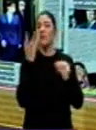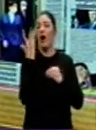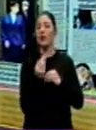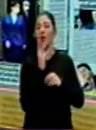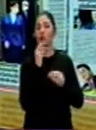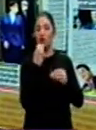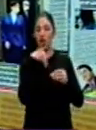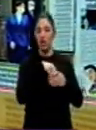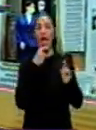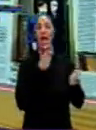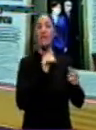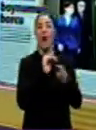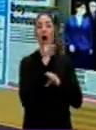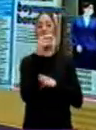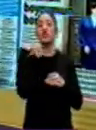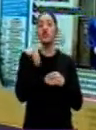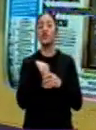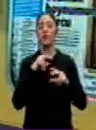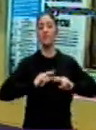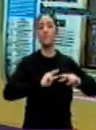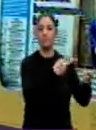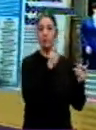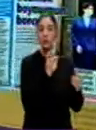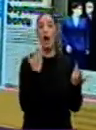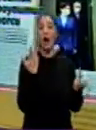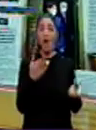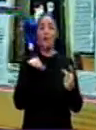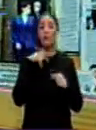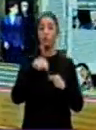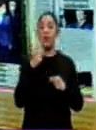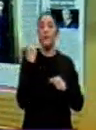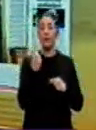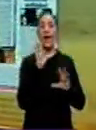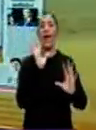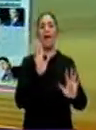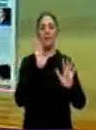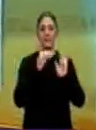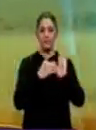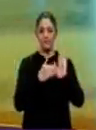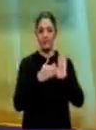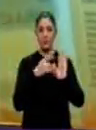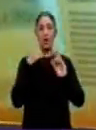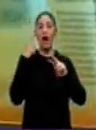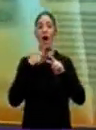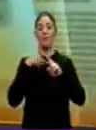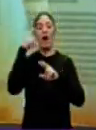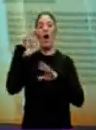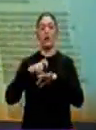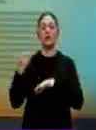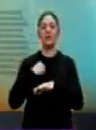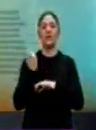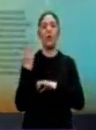çalışanların çocuklarının eğitim hayatları için aktarılacak. Hatta ben buradan da bir de bak Ahmet Şahin hatırlattı, iyi